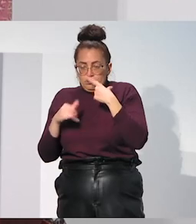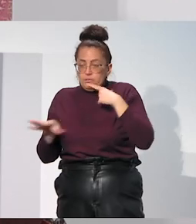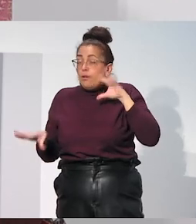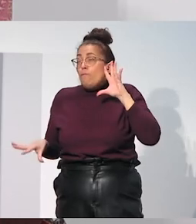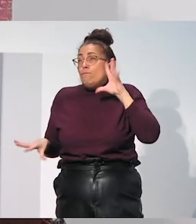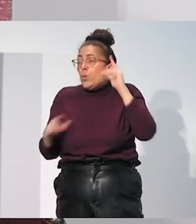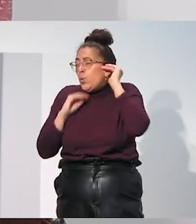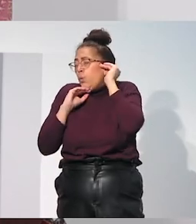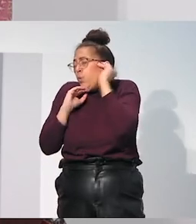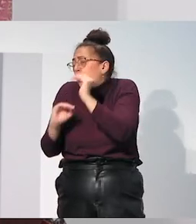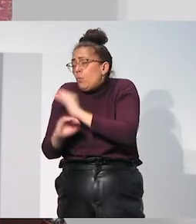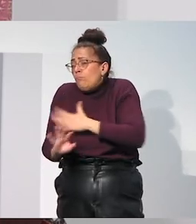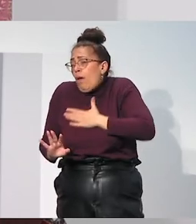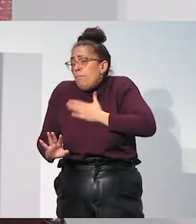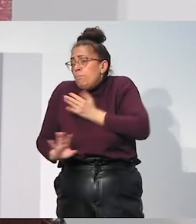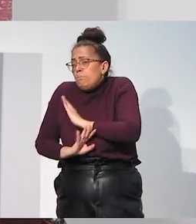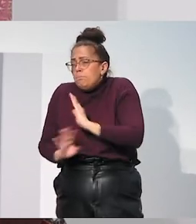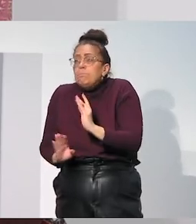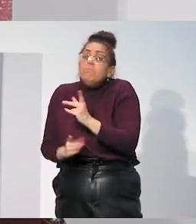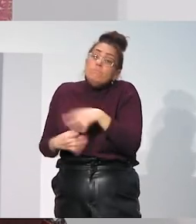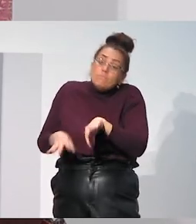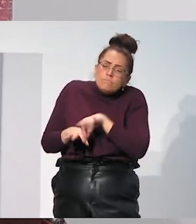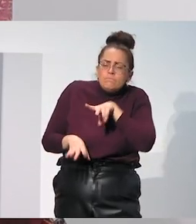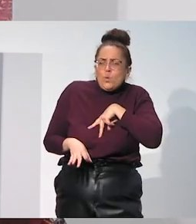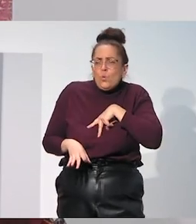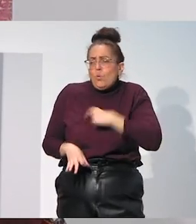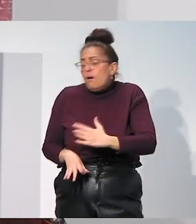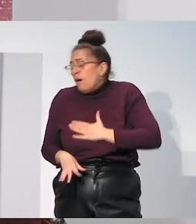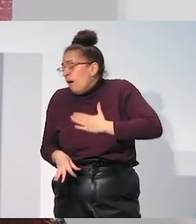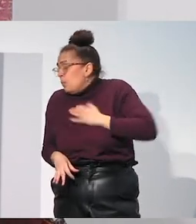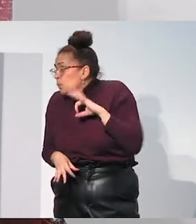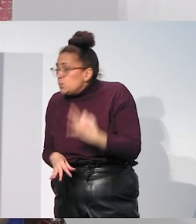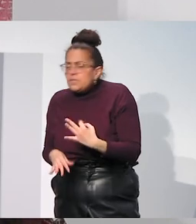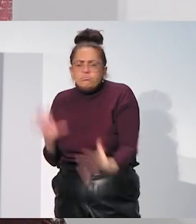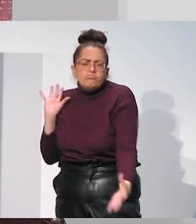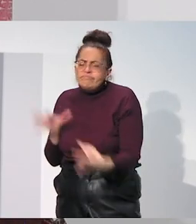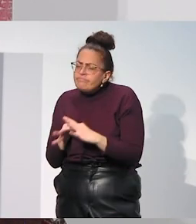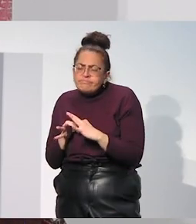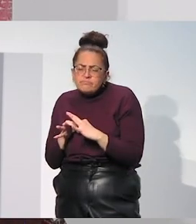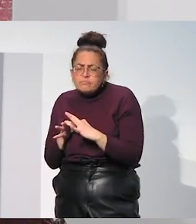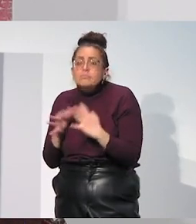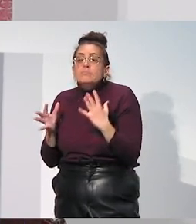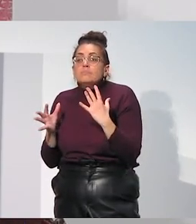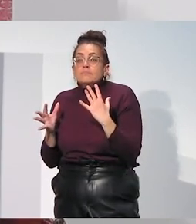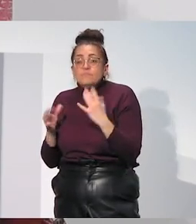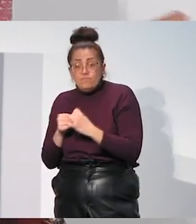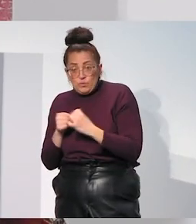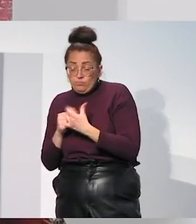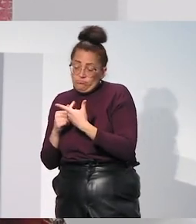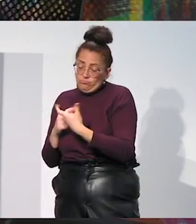d'éleveur, et aussi par amour du pays, il est évident qu'il a un lien très fort avec ce pays. Il a compris que s'il revenait, non pas pour travailler dans la ferme de ses